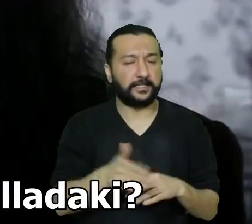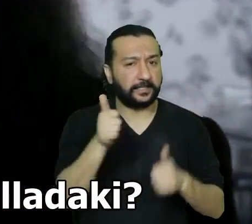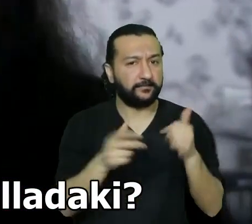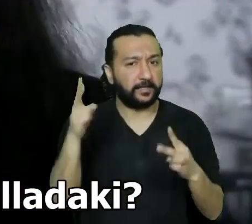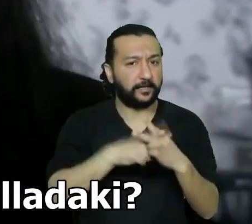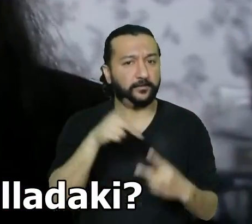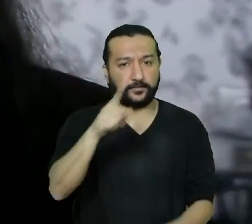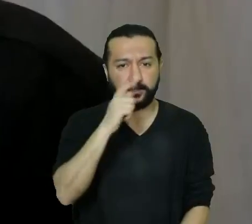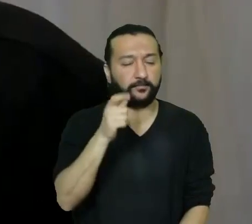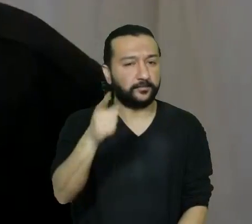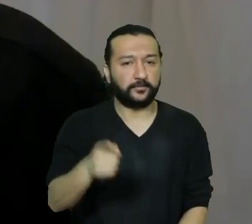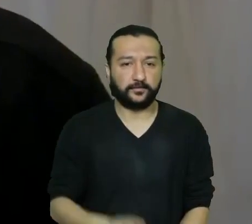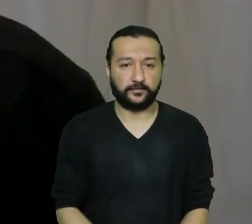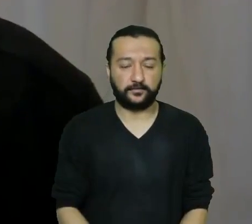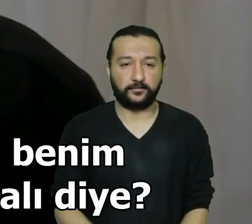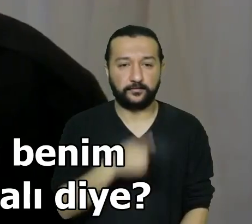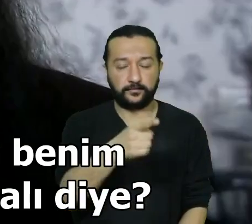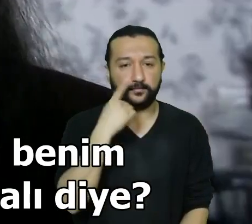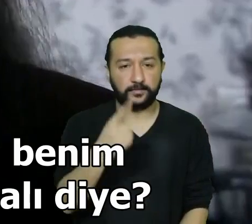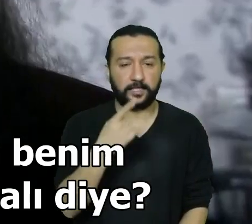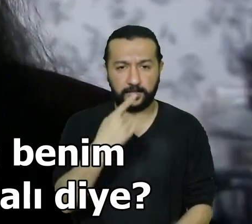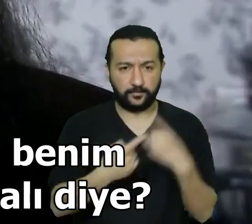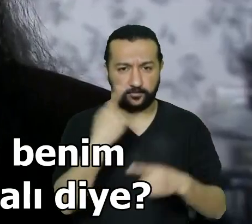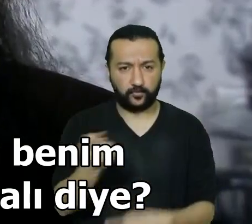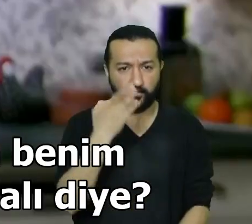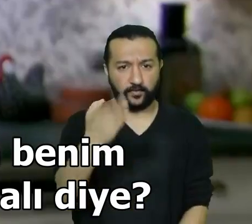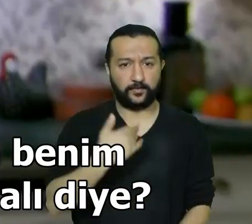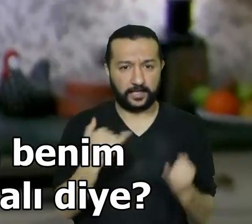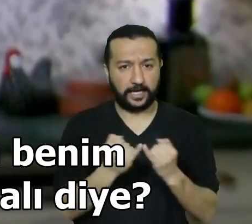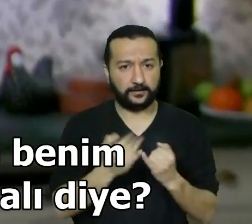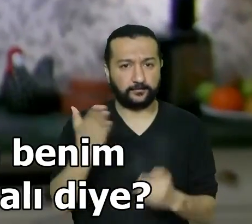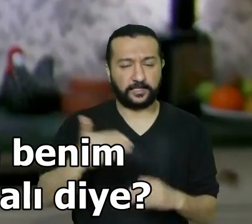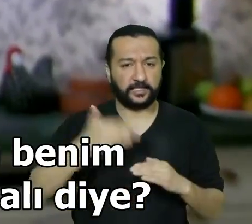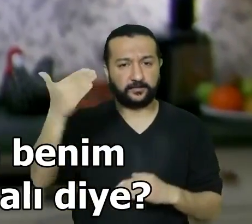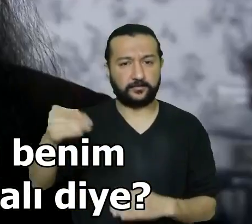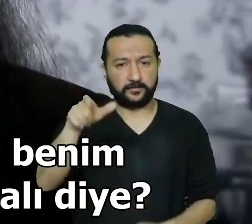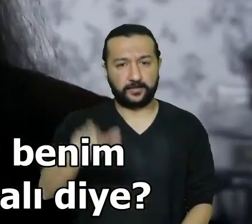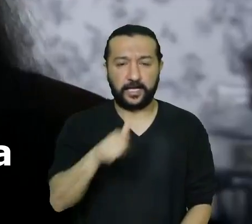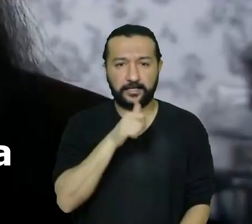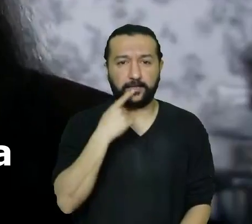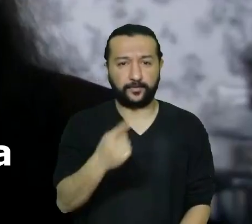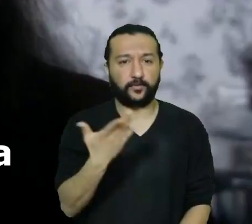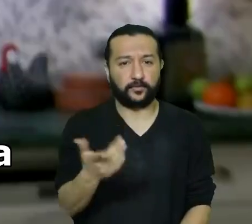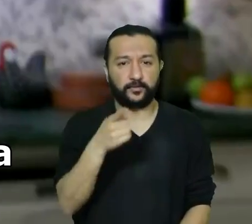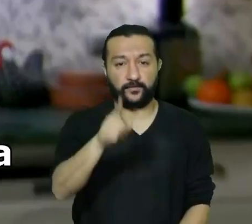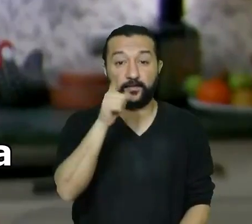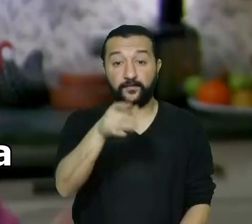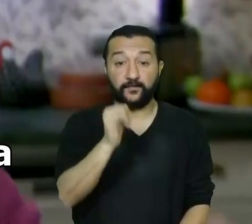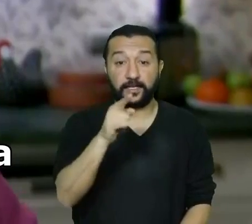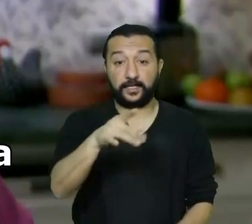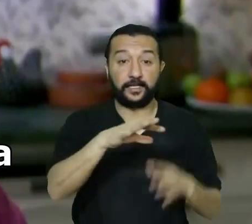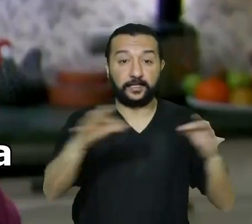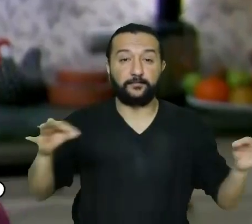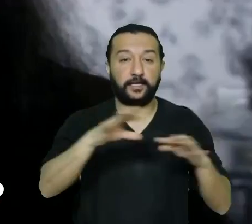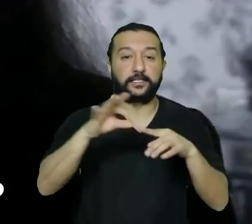yarışmaya katılıyorsun filadaki? Şükrü? La sen ne biçim konuşuyorsun la benim kardeşimle dış kapının dış mandalı diye? Var ya, senin o mandallarla